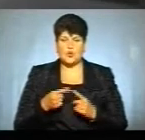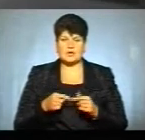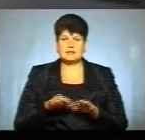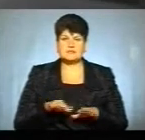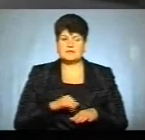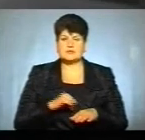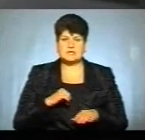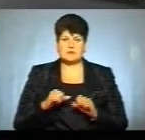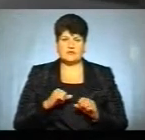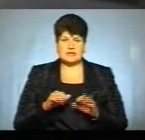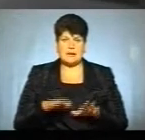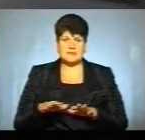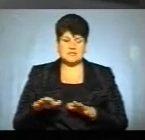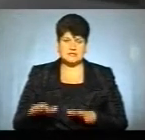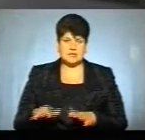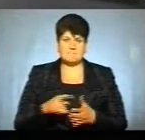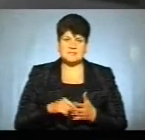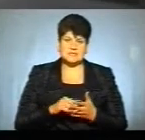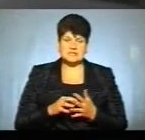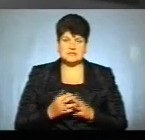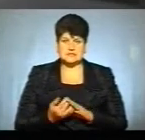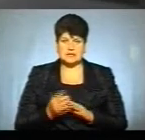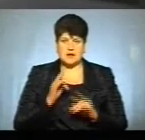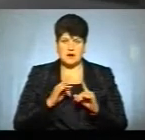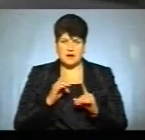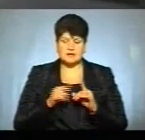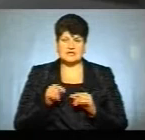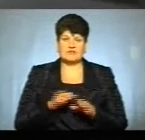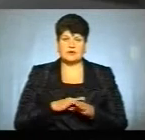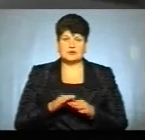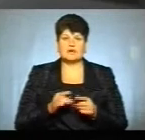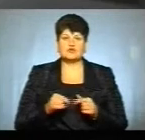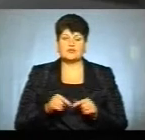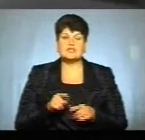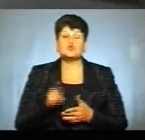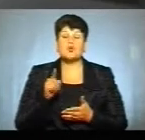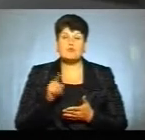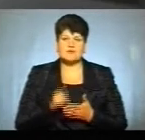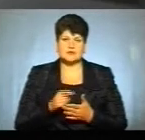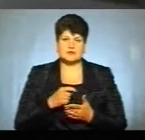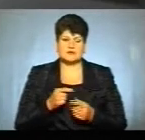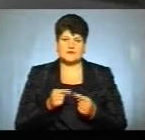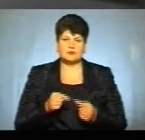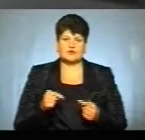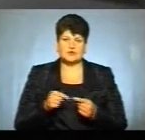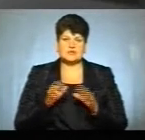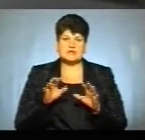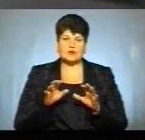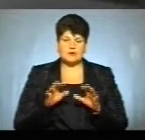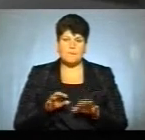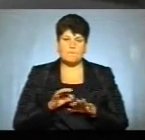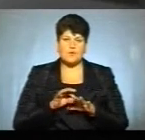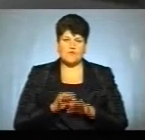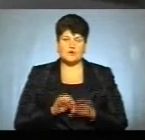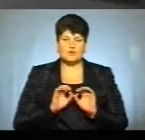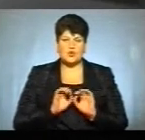місцевого самоврядування на місцях, міські, сільські, селищні ради, їх виконавчі органи, вони зобов'язані у відповідності до законодавства проводити